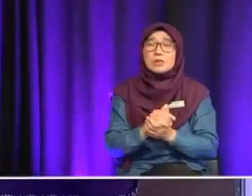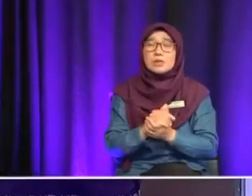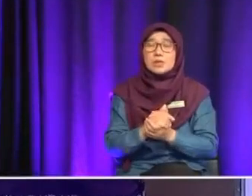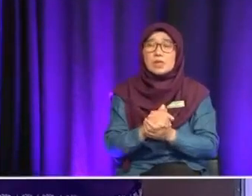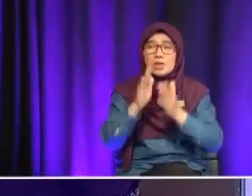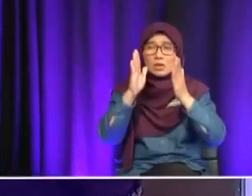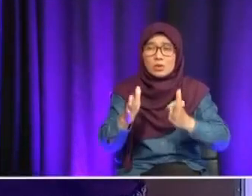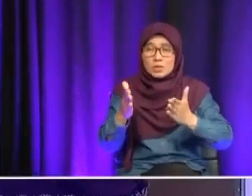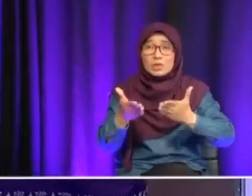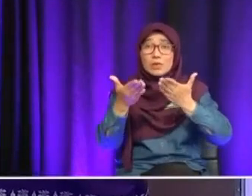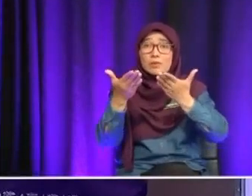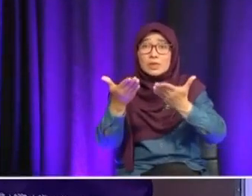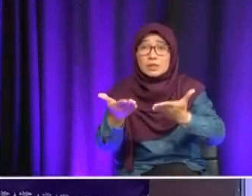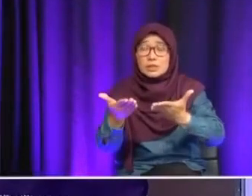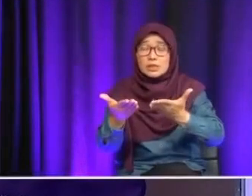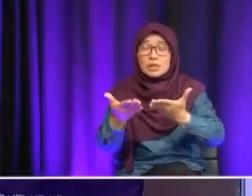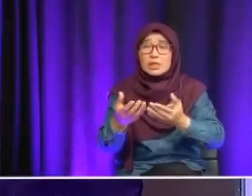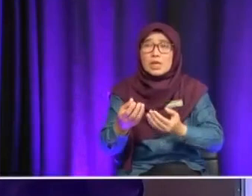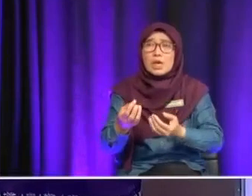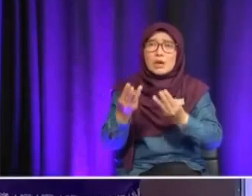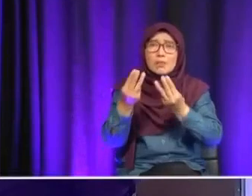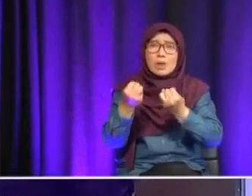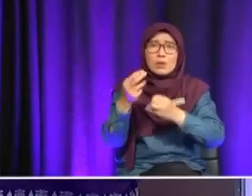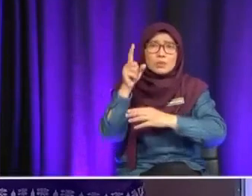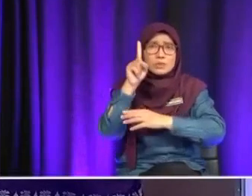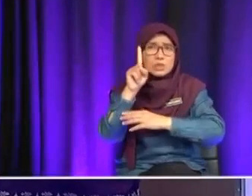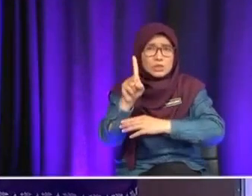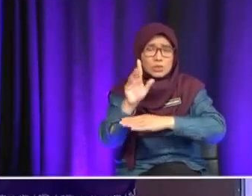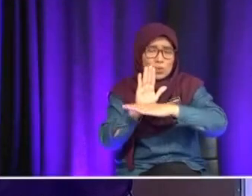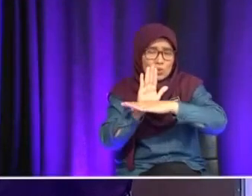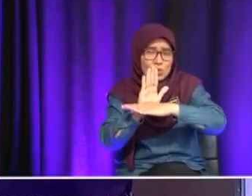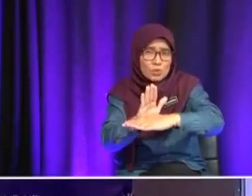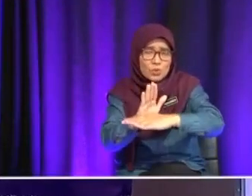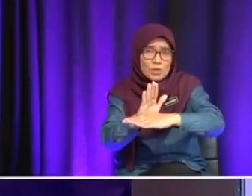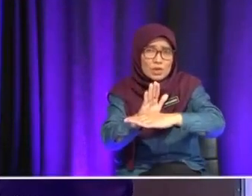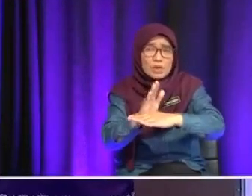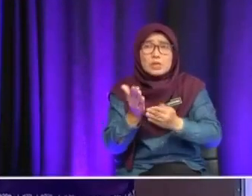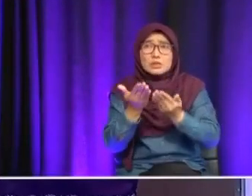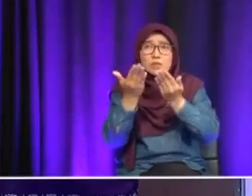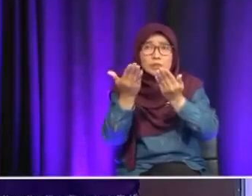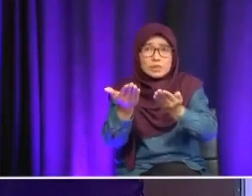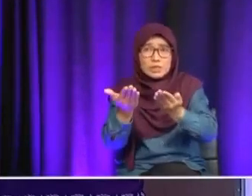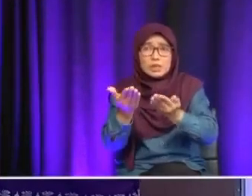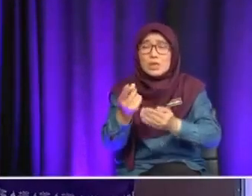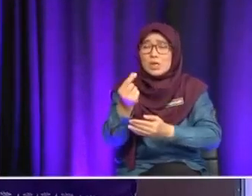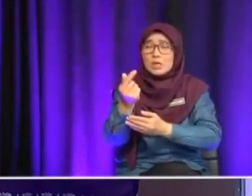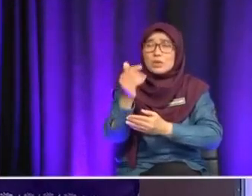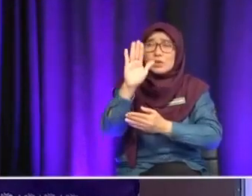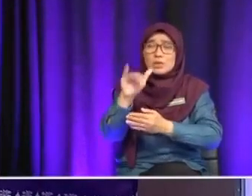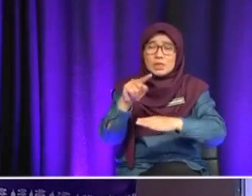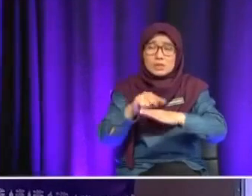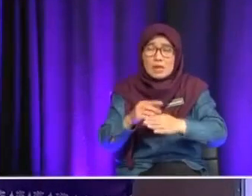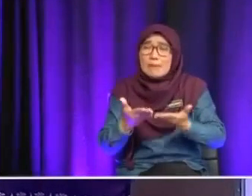sesuatu bentuk syagaran, inginkan sesuatu bentuk jaminan bahawa duit yang diberi pinjam akan